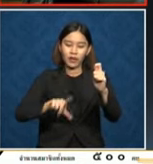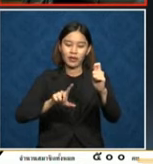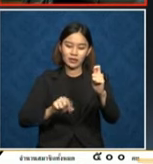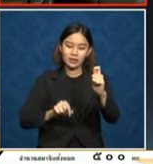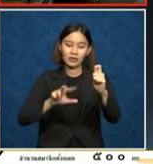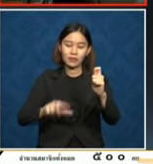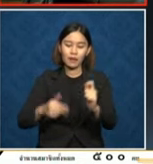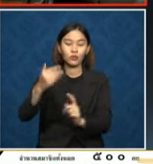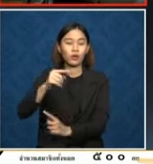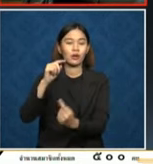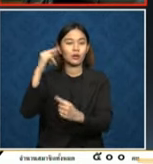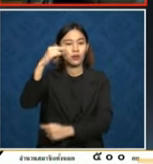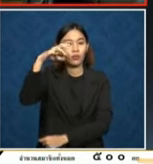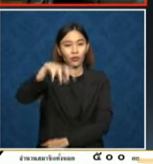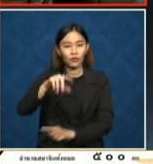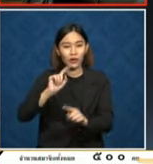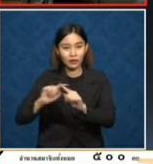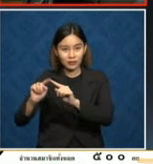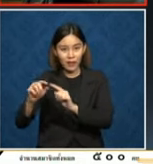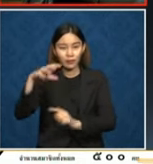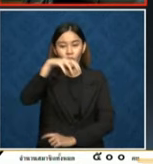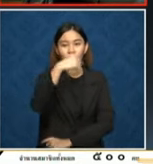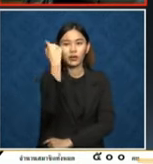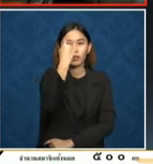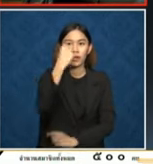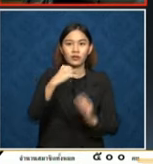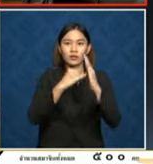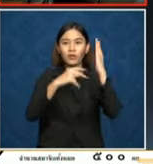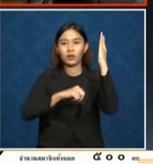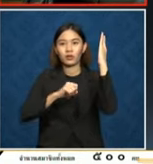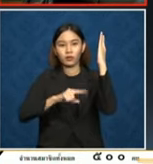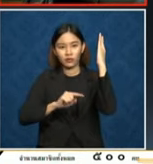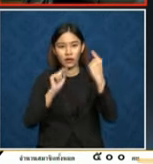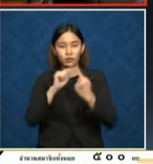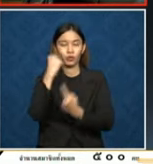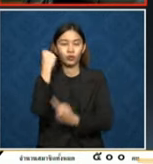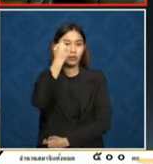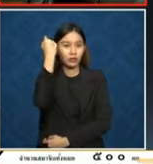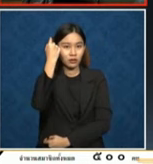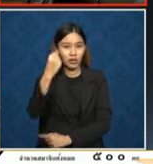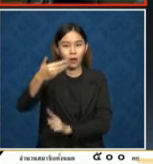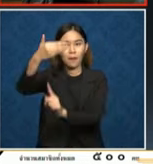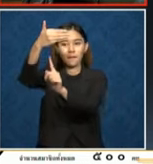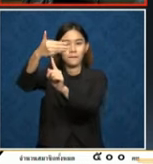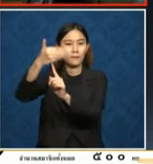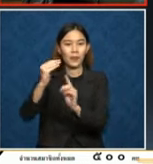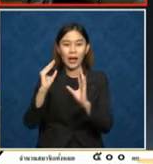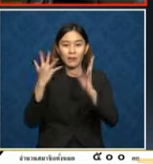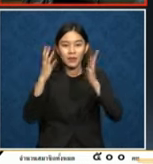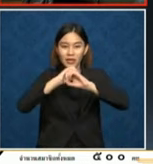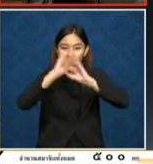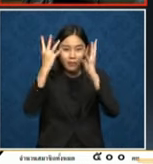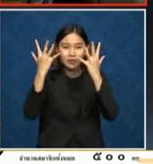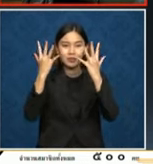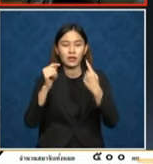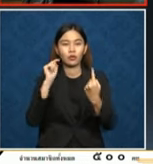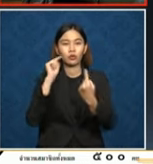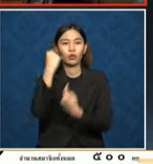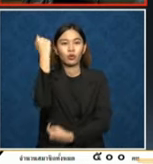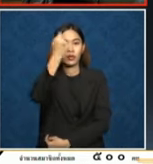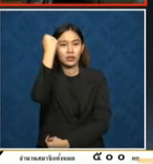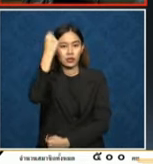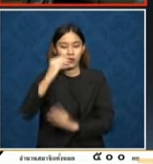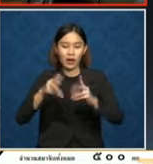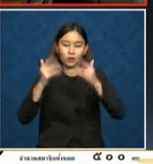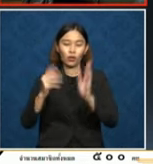แต่อำเภอต่างๆจุดท่องเที่ยวซึ่งจังหวัดนครศรีธรรมราชเป็นเมืองรองในการท่องเที่ยวไม่มีป้ายติดประกาศอย่างชัดเจนให้กับการท่องเที่ยว